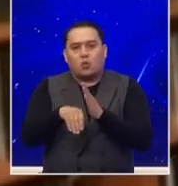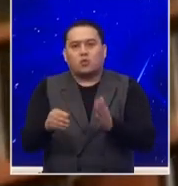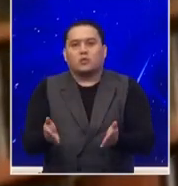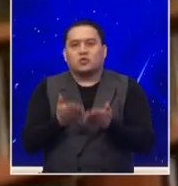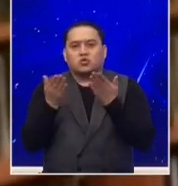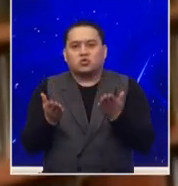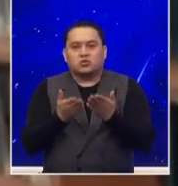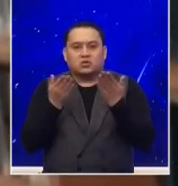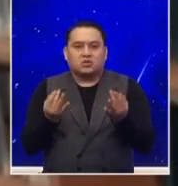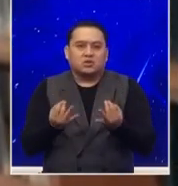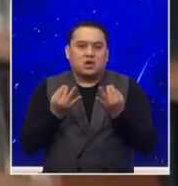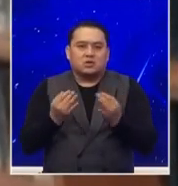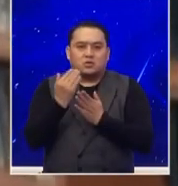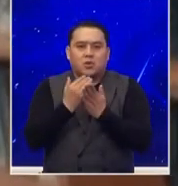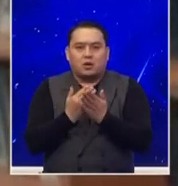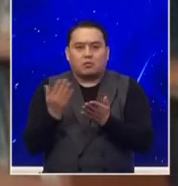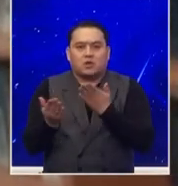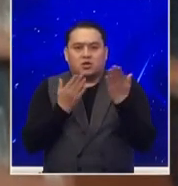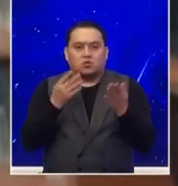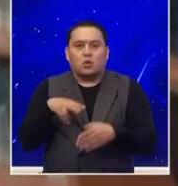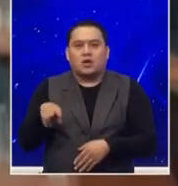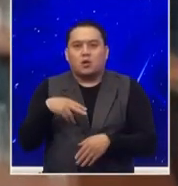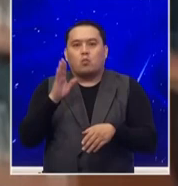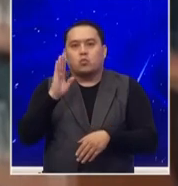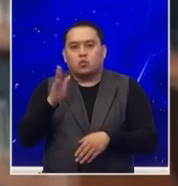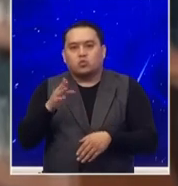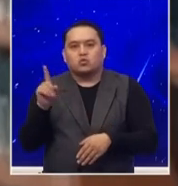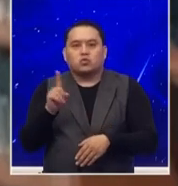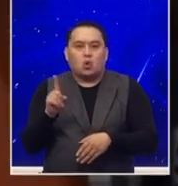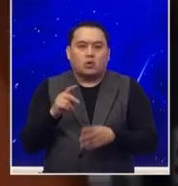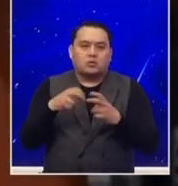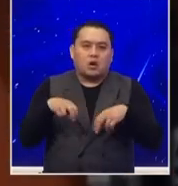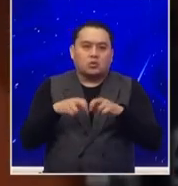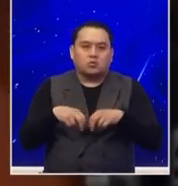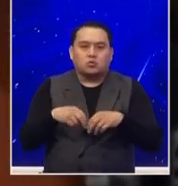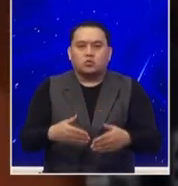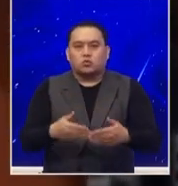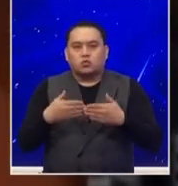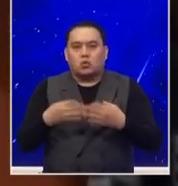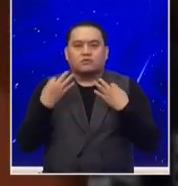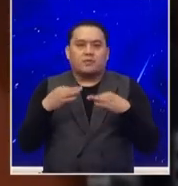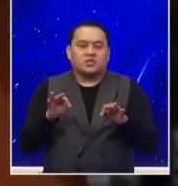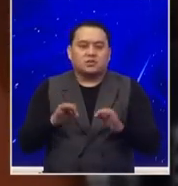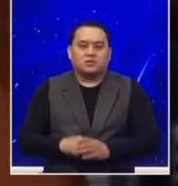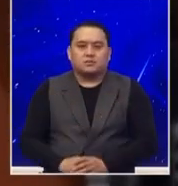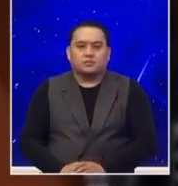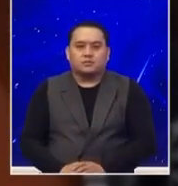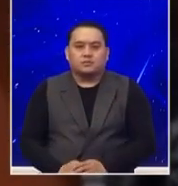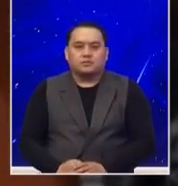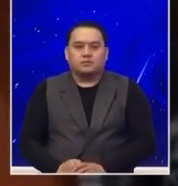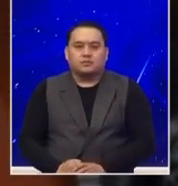книг довольно заманчивый. Список прочитанной литературы будет учитываться при рассмотрении условно-досрочного освобождения.